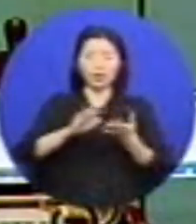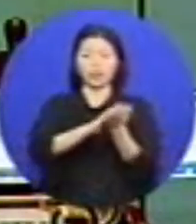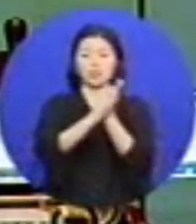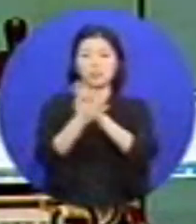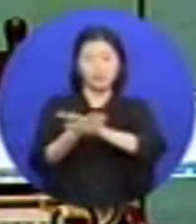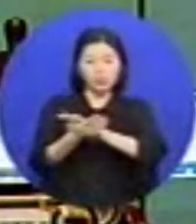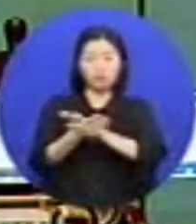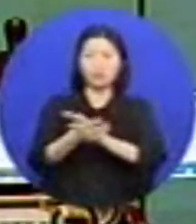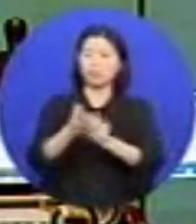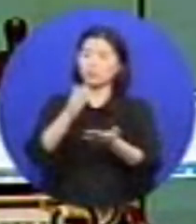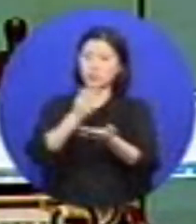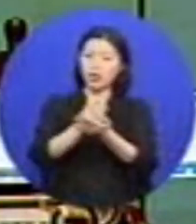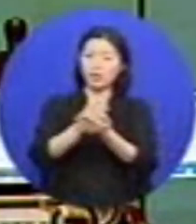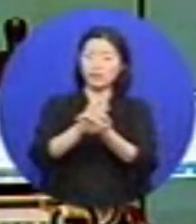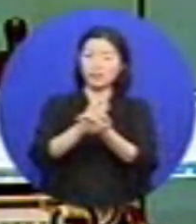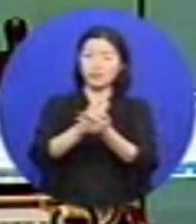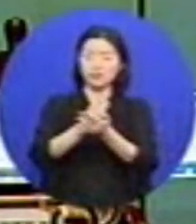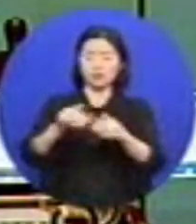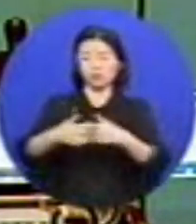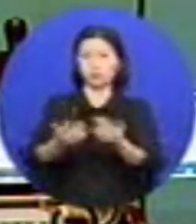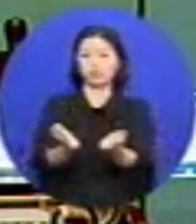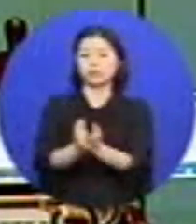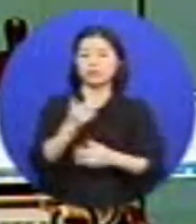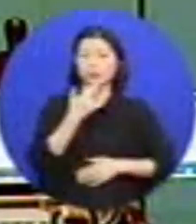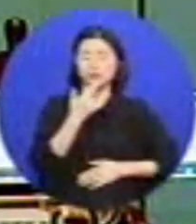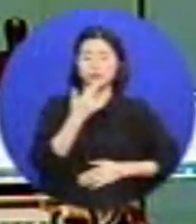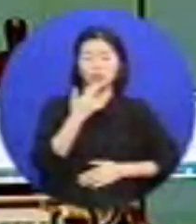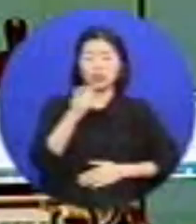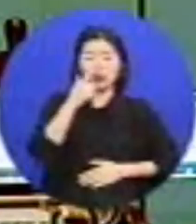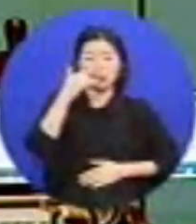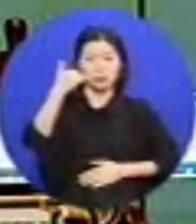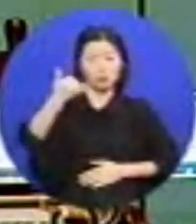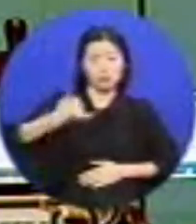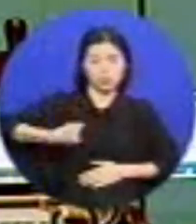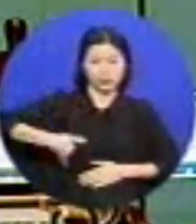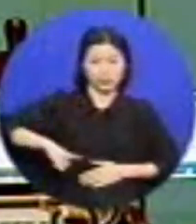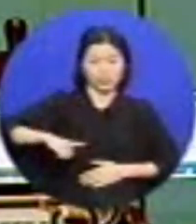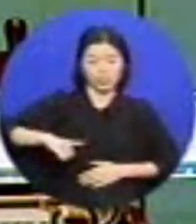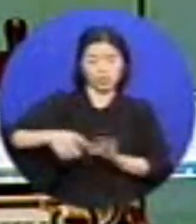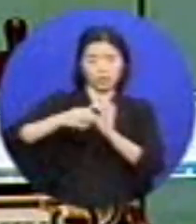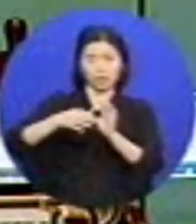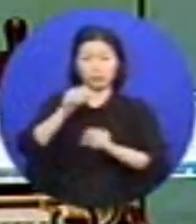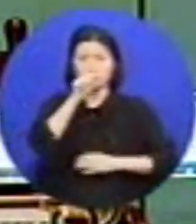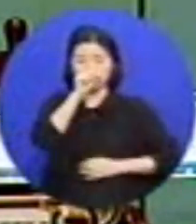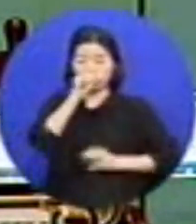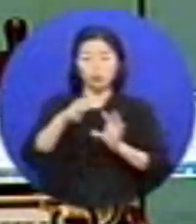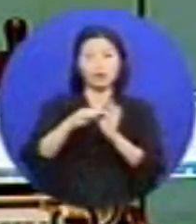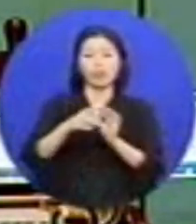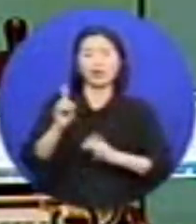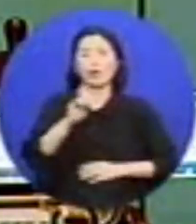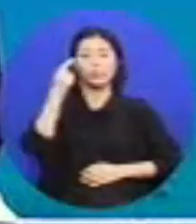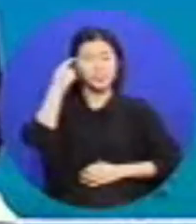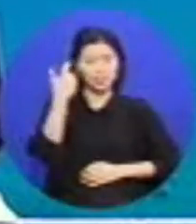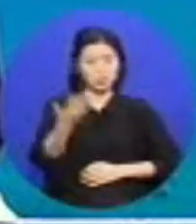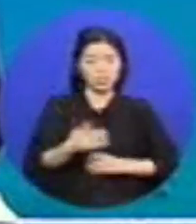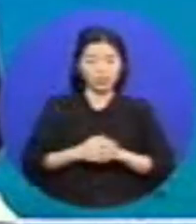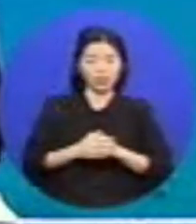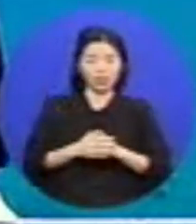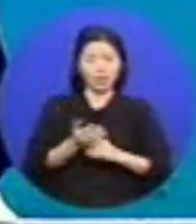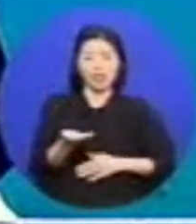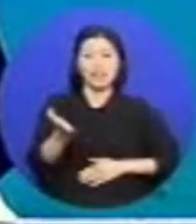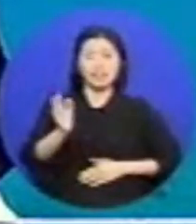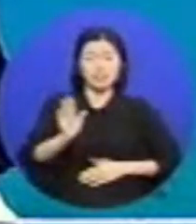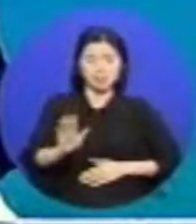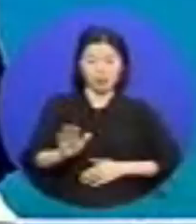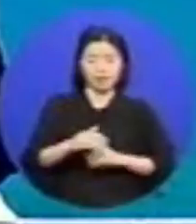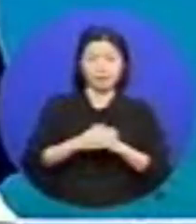할 여지가 사실 없잖아요. 부모 자녀 관계처럼 좋은 관계가 어디 있습니까? 그런데도 이